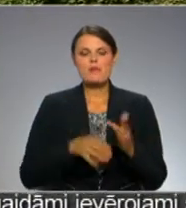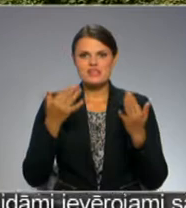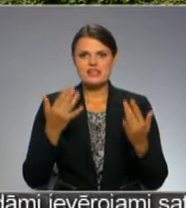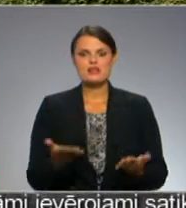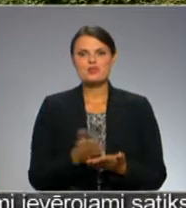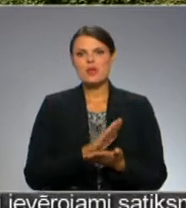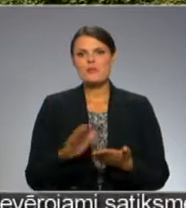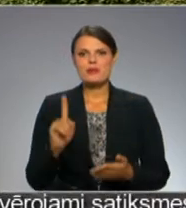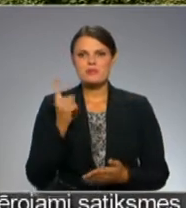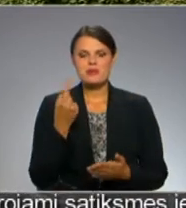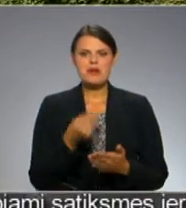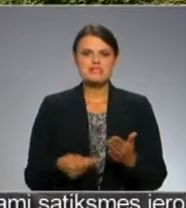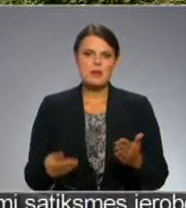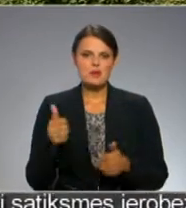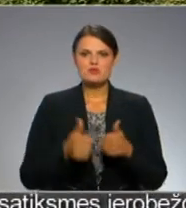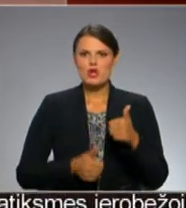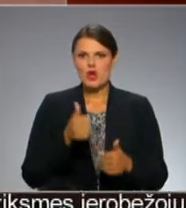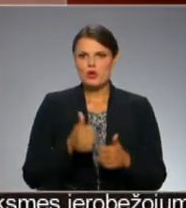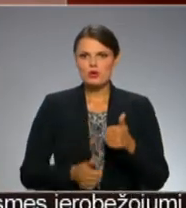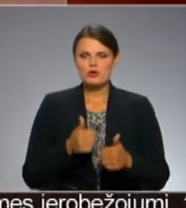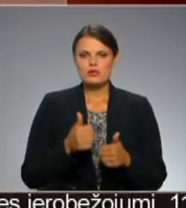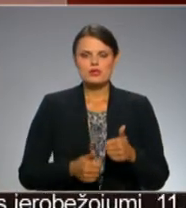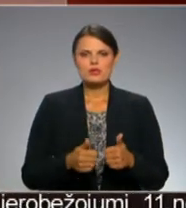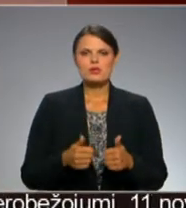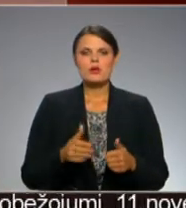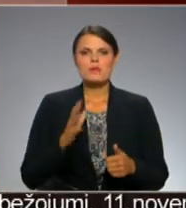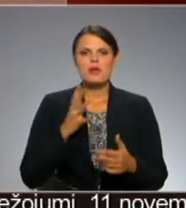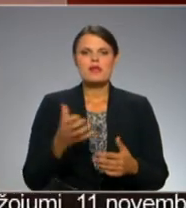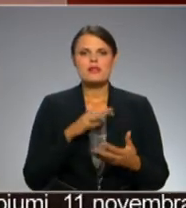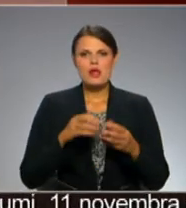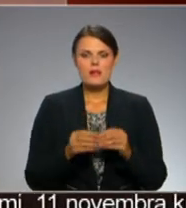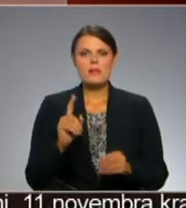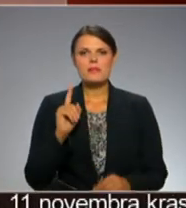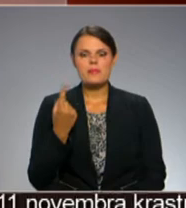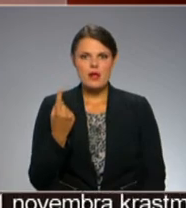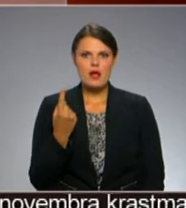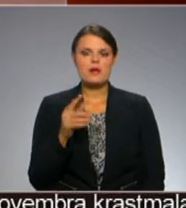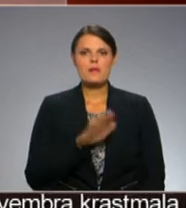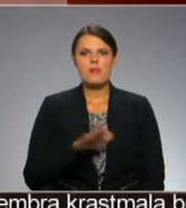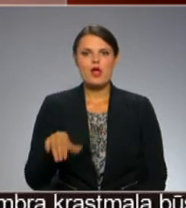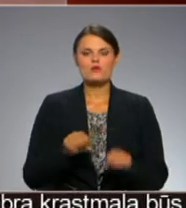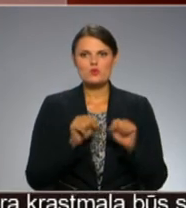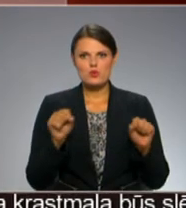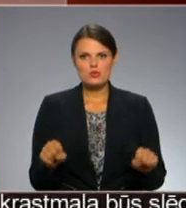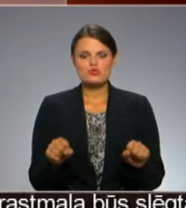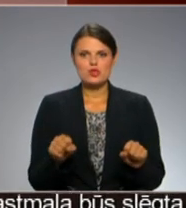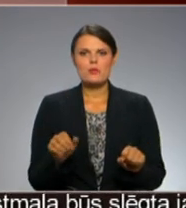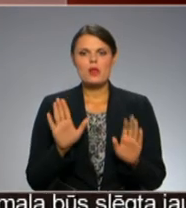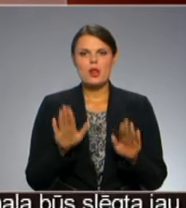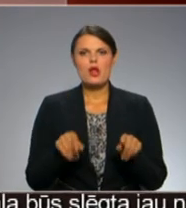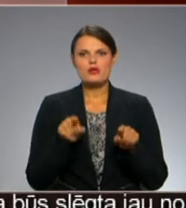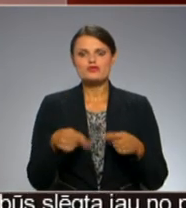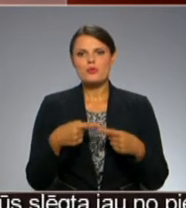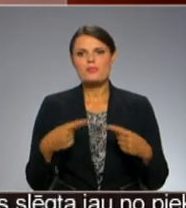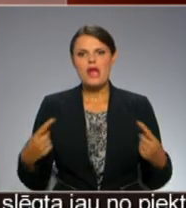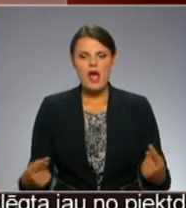rezultātiem beidzies 1. Iepirkuma konkurss. Jāņem vērā, ir pirmkārt bērnu drošība, lai šīs